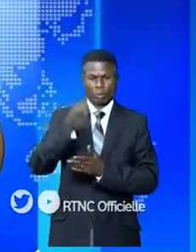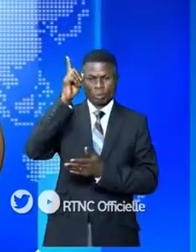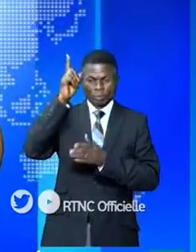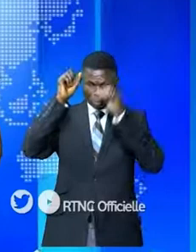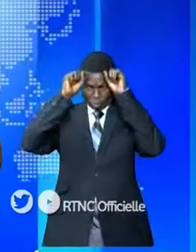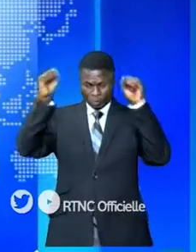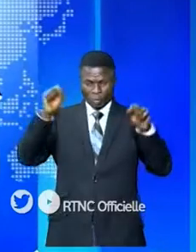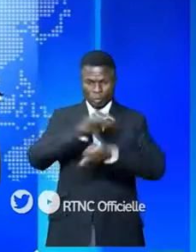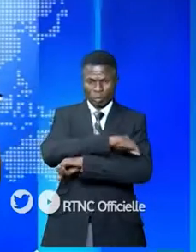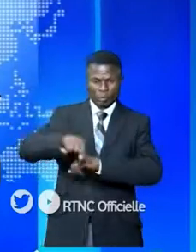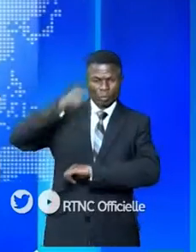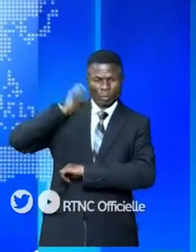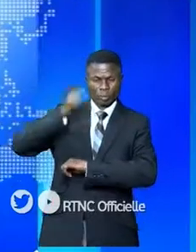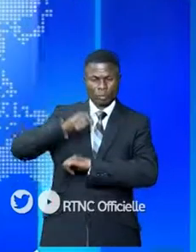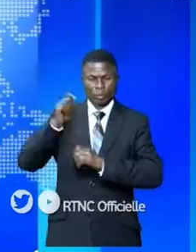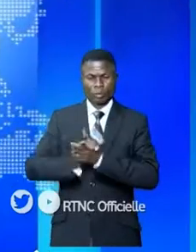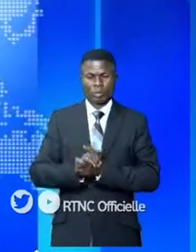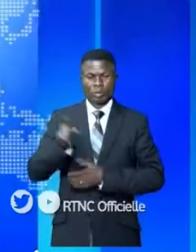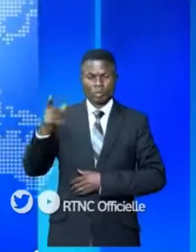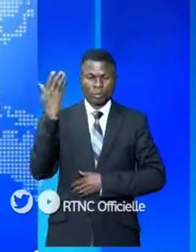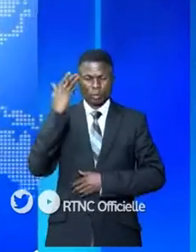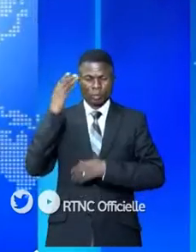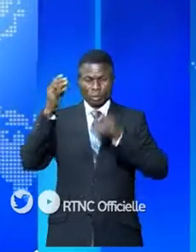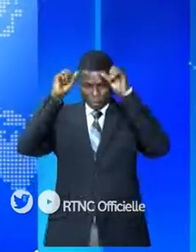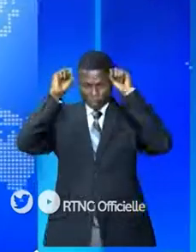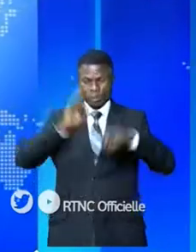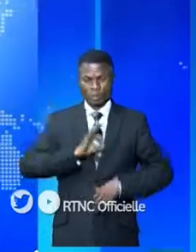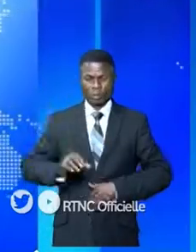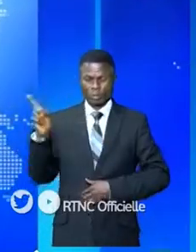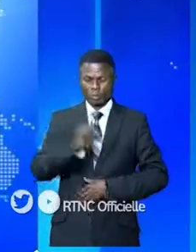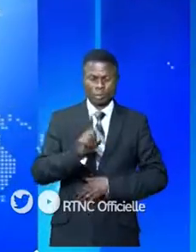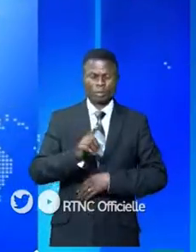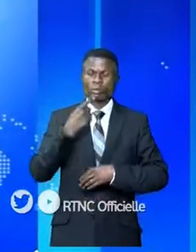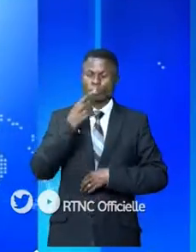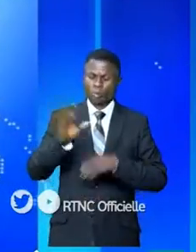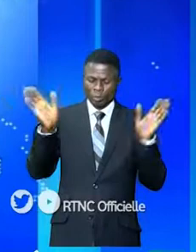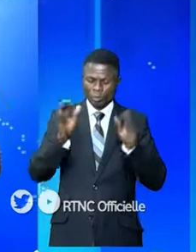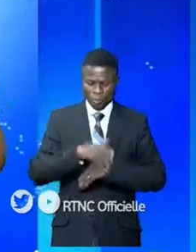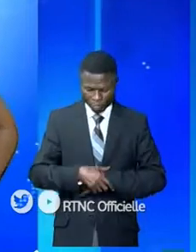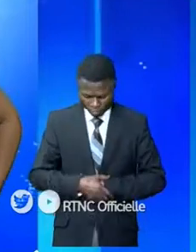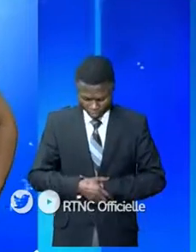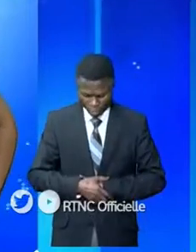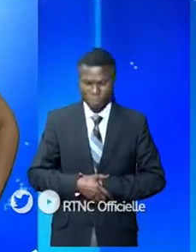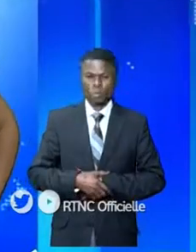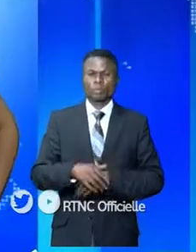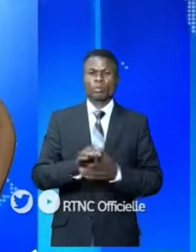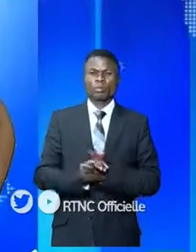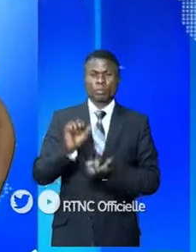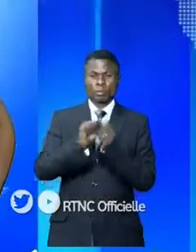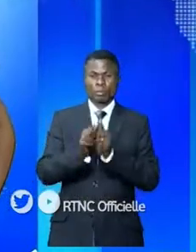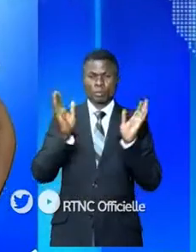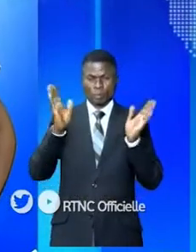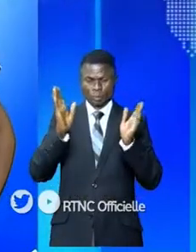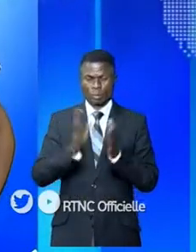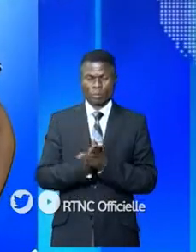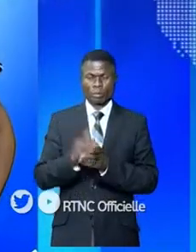président de la Cour de cassation, Dominique Tamboué. Le chef de l'État s'est incliné devant la dépouille mortelle. Le déroulé de ce triste événement dans